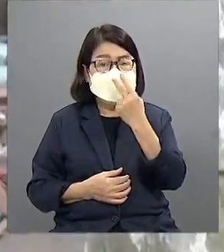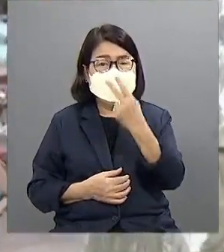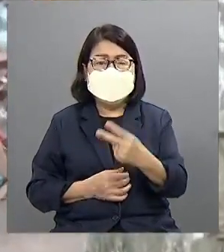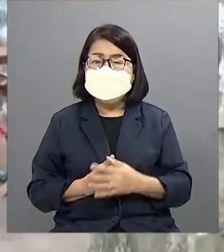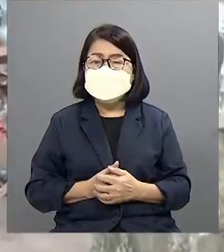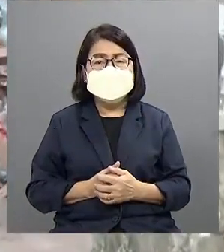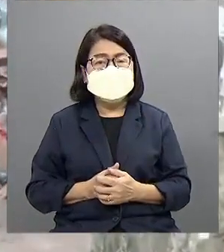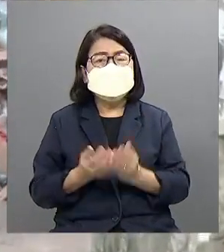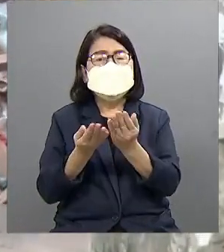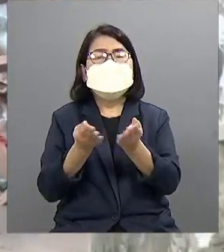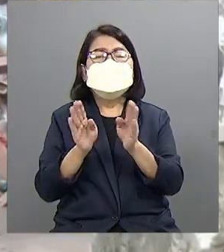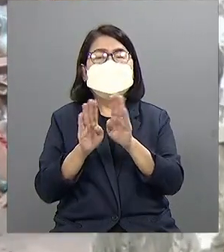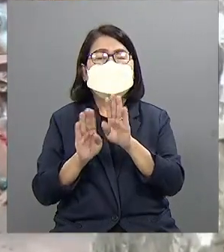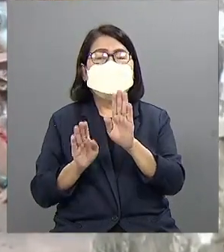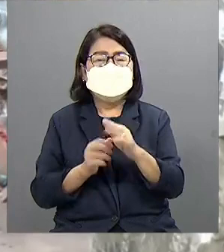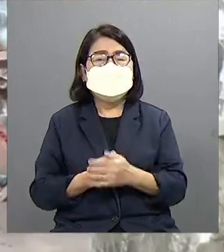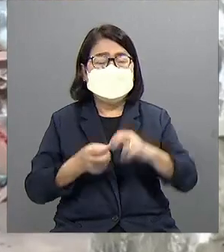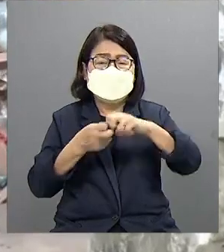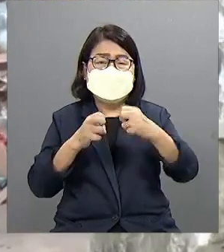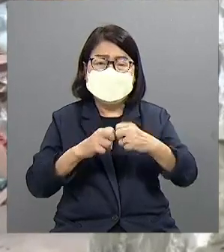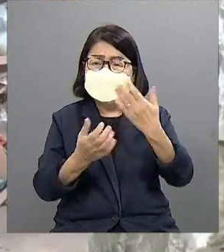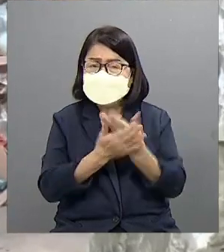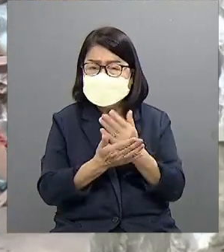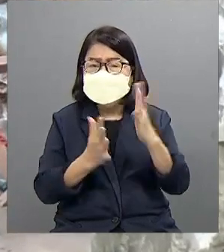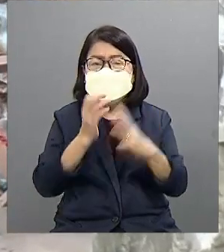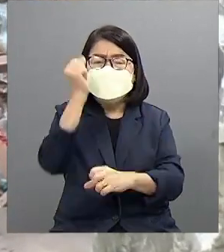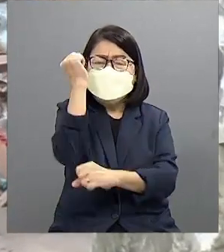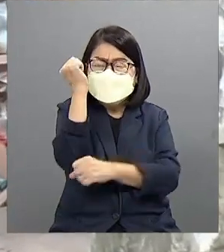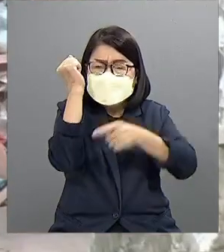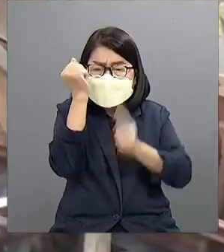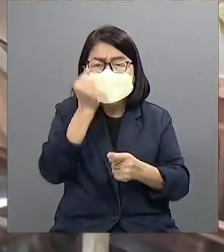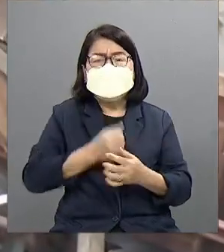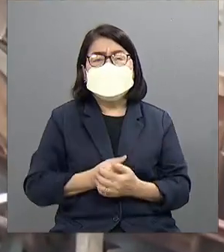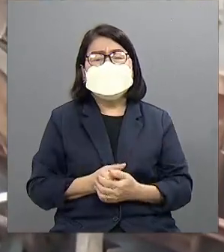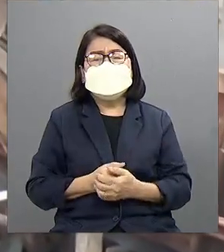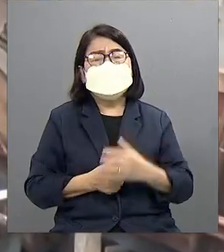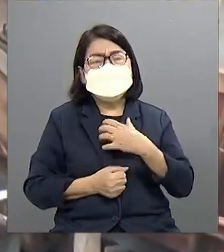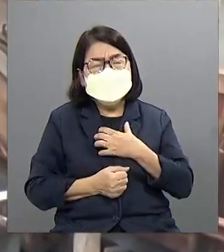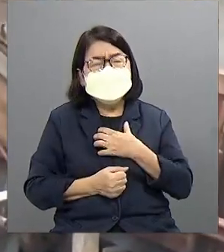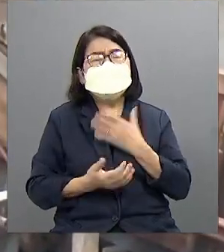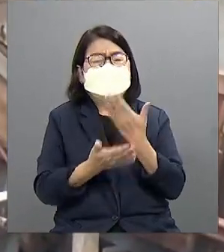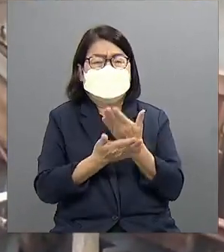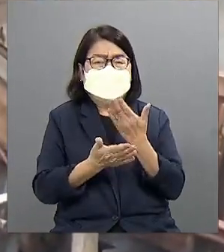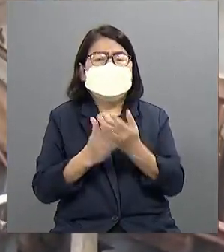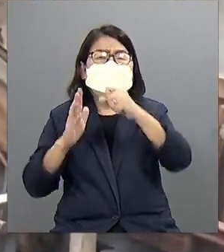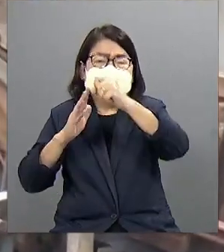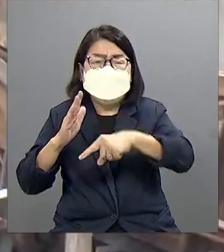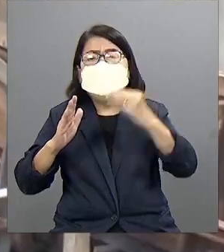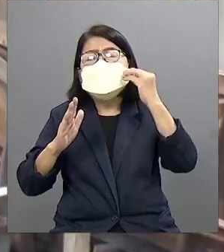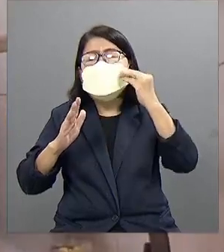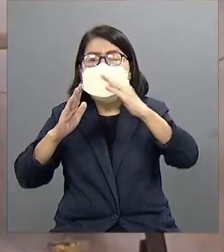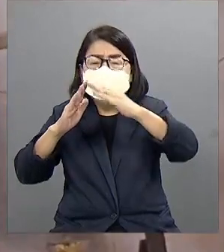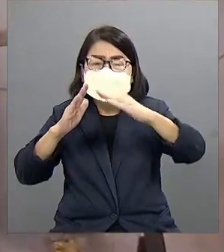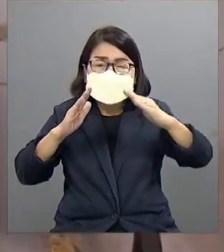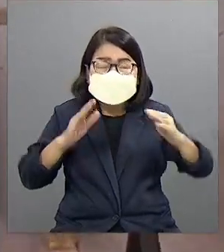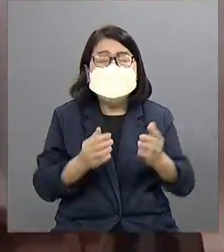นที่ยากจนจริงๆนะคะนี่ครอบครัวนี้ต้องการทั้งเงินที่จะเอาไปซ่อมบ้านนะคะแล้วก็เงินที่จะเอาไปรักษา